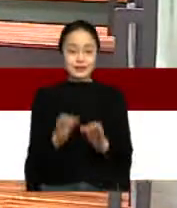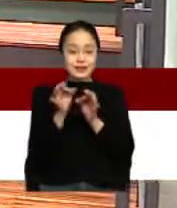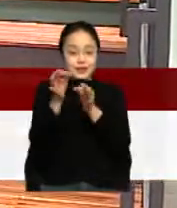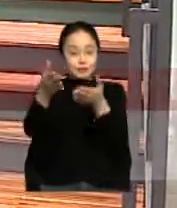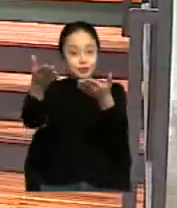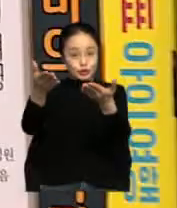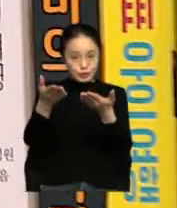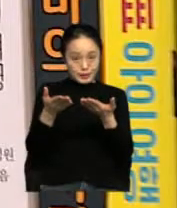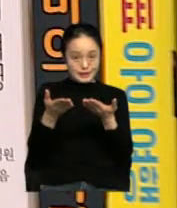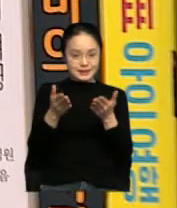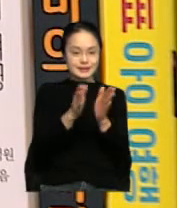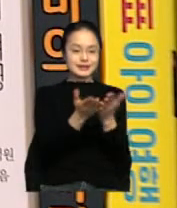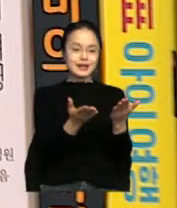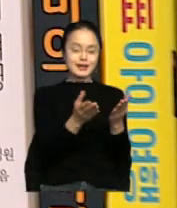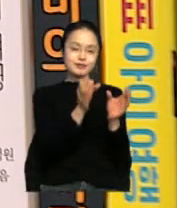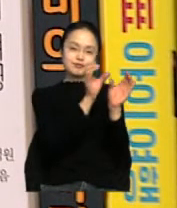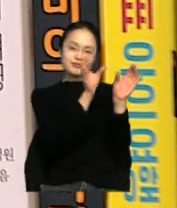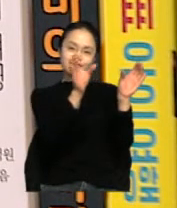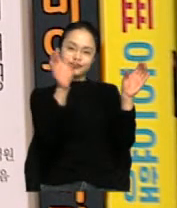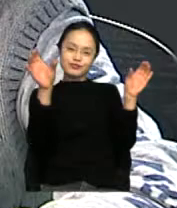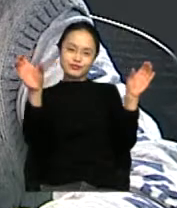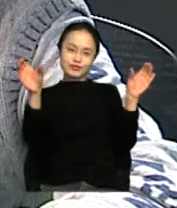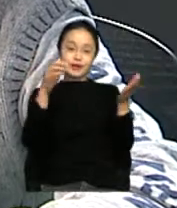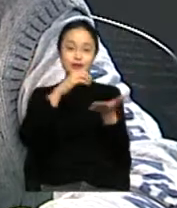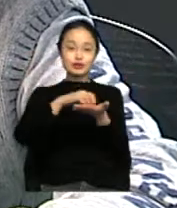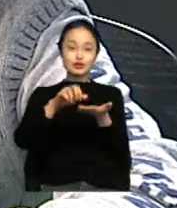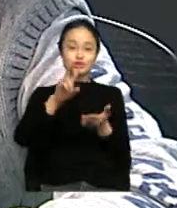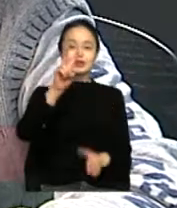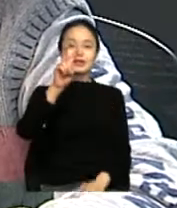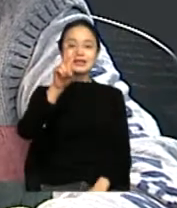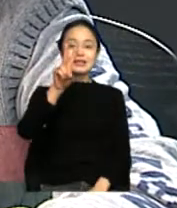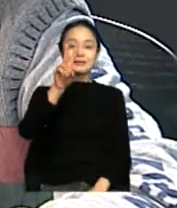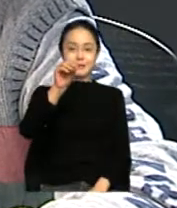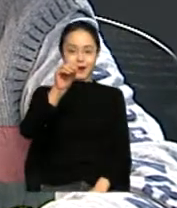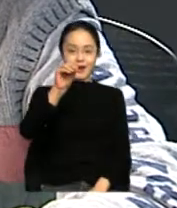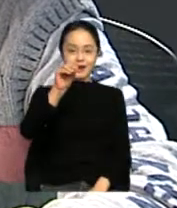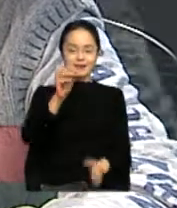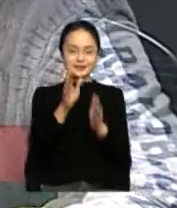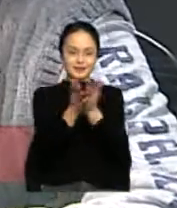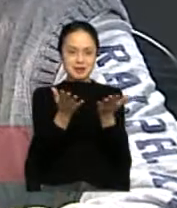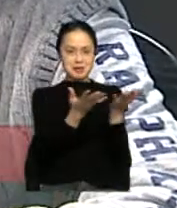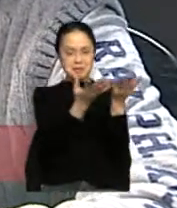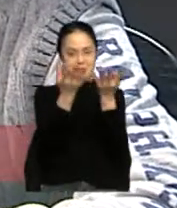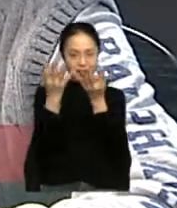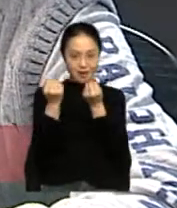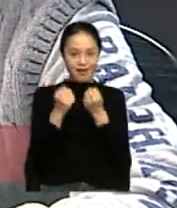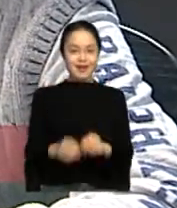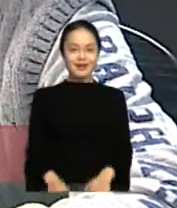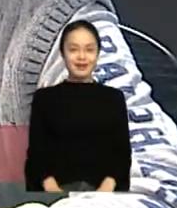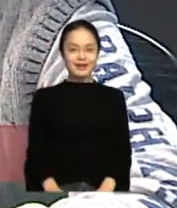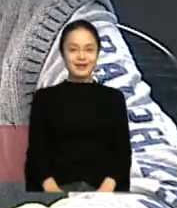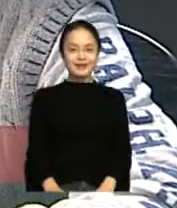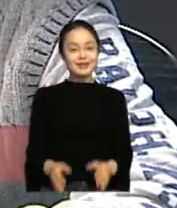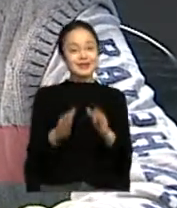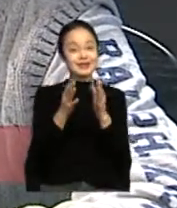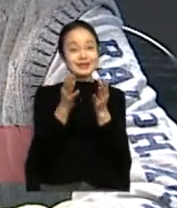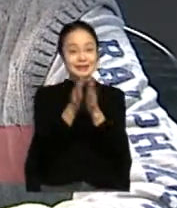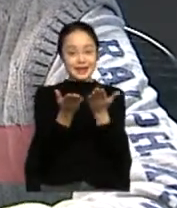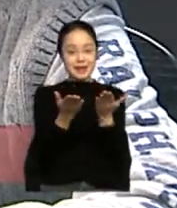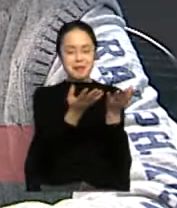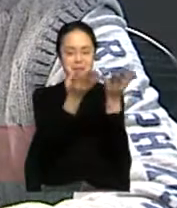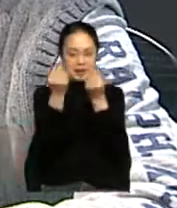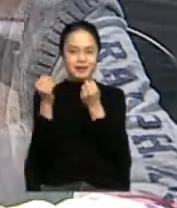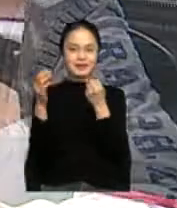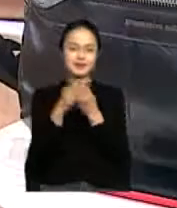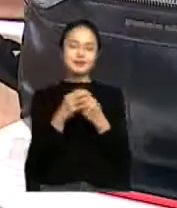2만여 권의 책도 비치되어 있습니다. 책이 많아서 좋아요. 책이 많으니까 엄마 자주 올